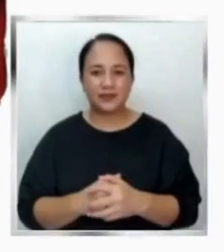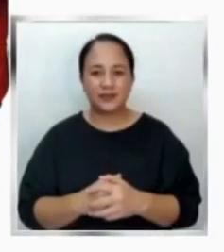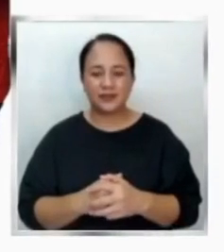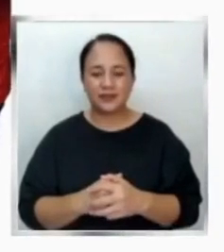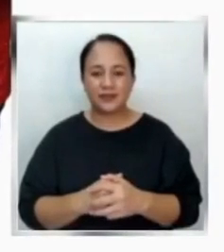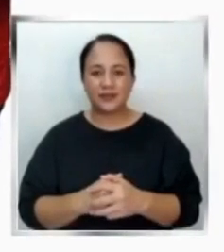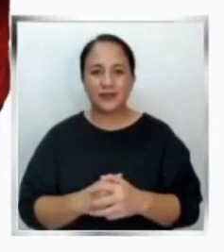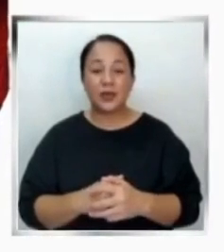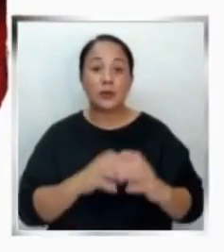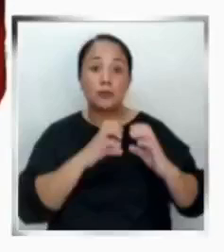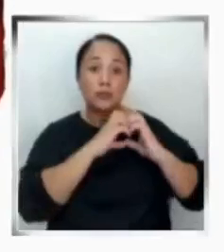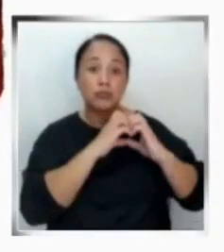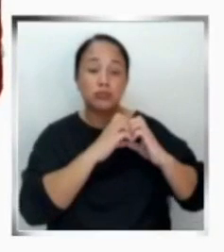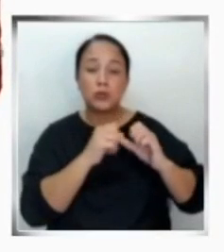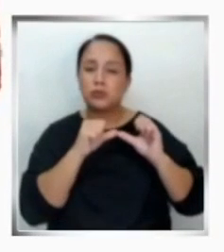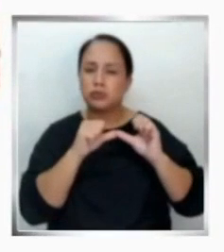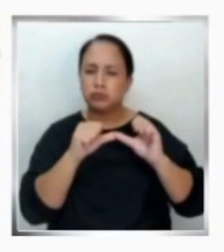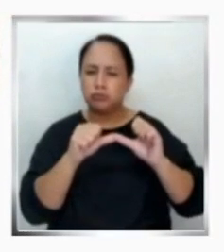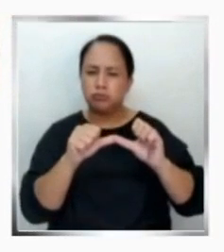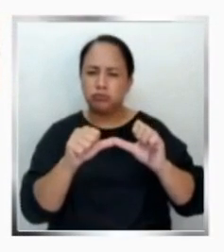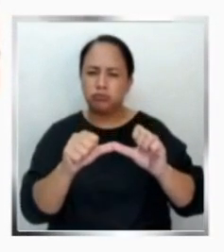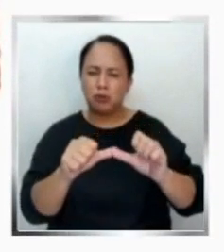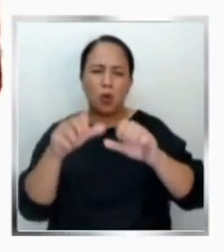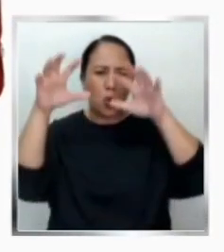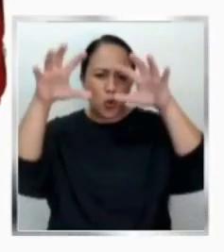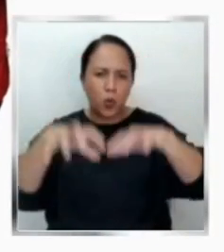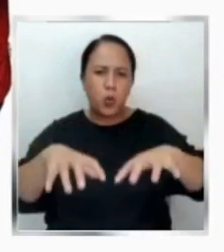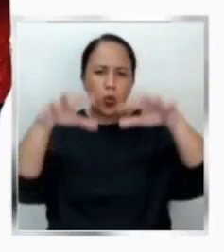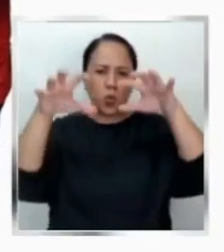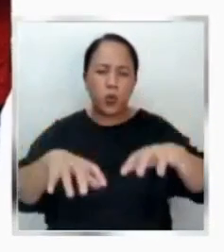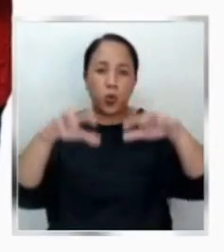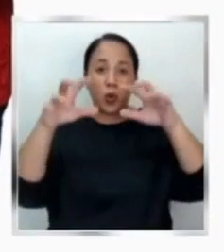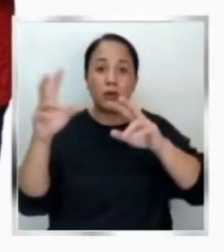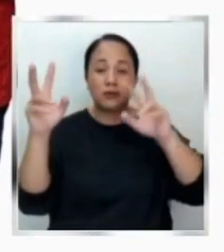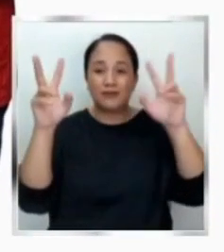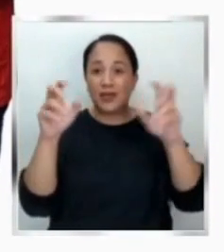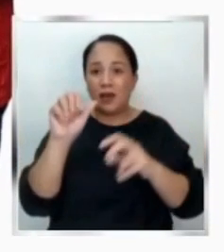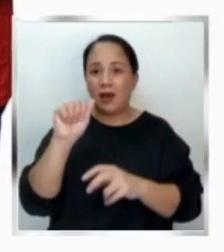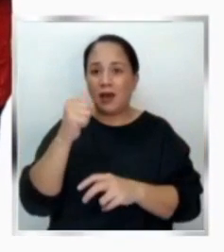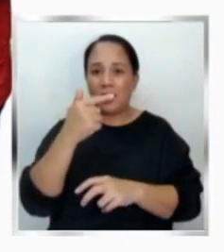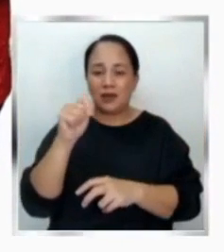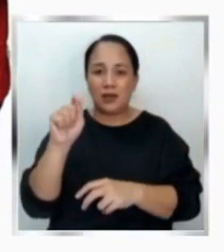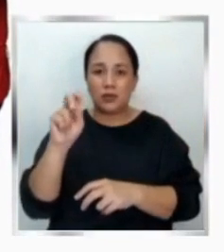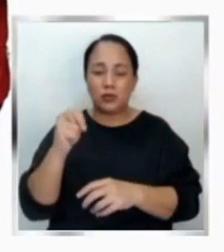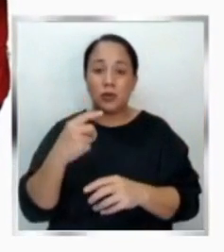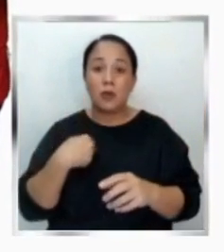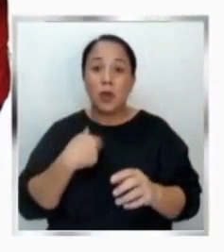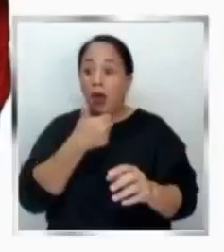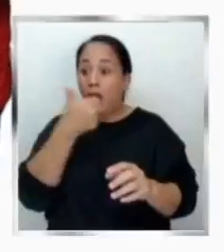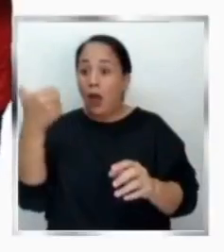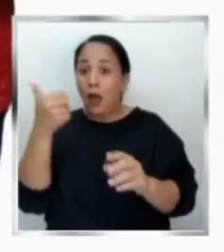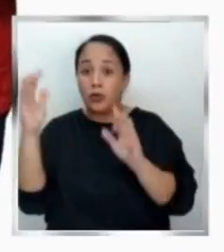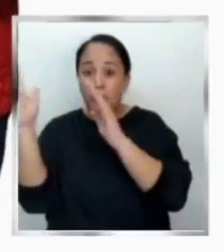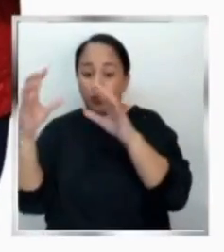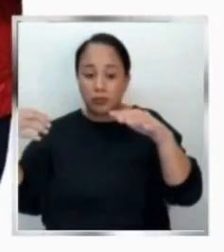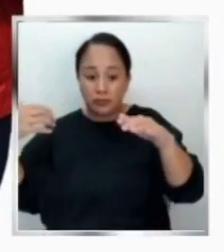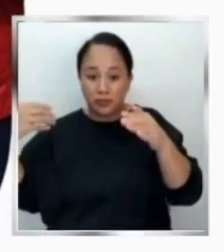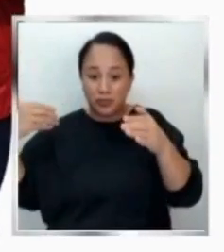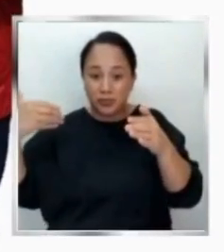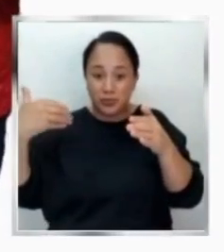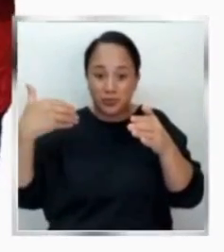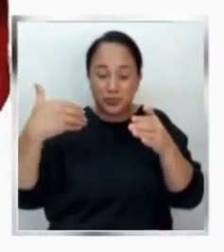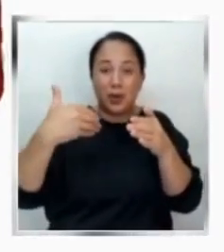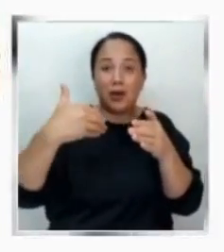kapuso, magpapatuloy yung pananalasa ng bagyong Agaton habang papalapit naman yung isa pang mas malakas na bagyong papasok ng Philippine Area